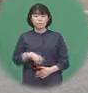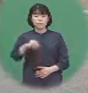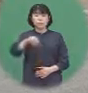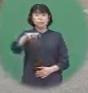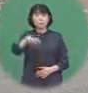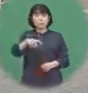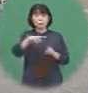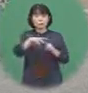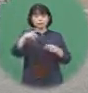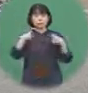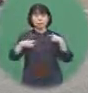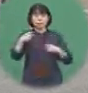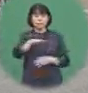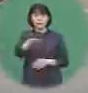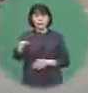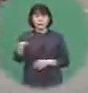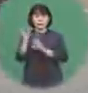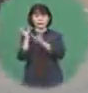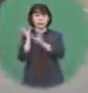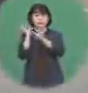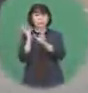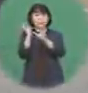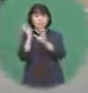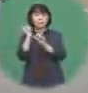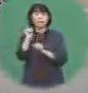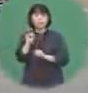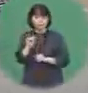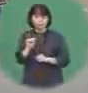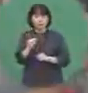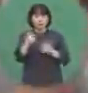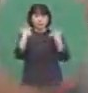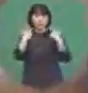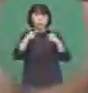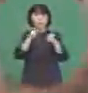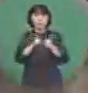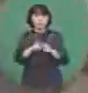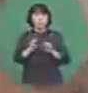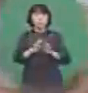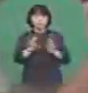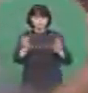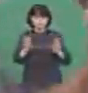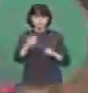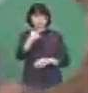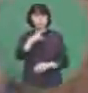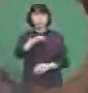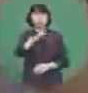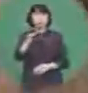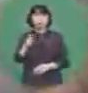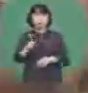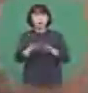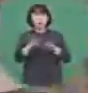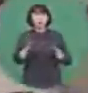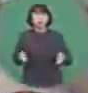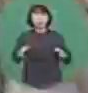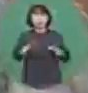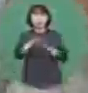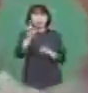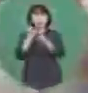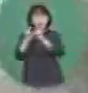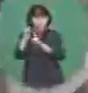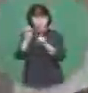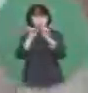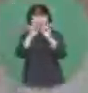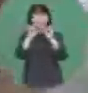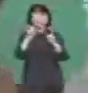地元の小学生によるみこしの練り歩きは毎年開かれているきぼうがおか児童センターまつりを pr